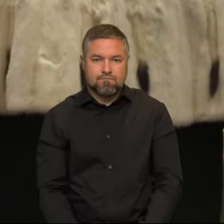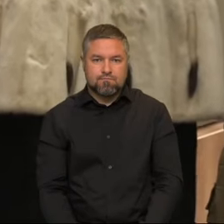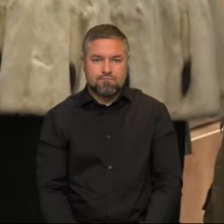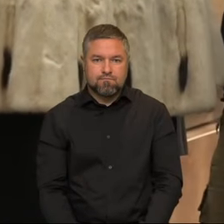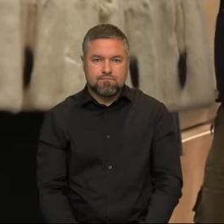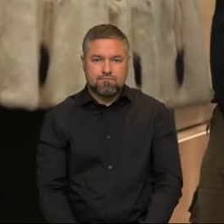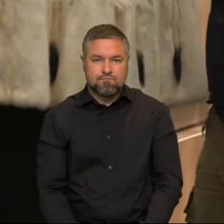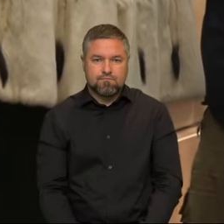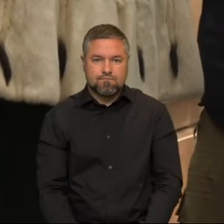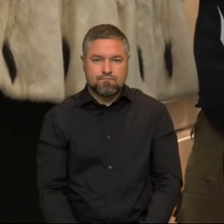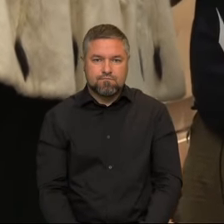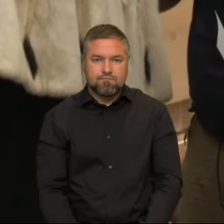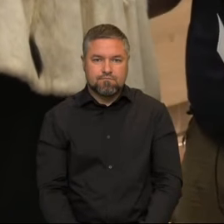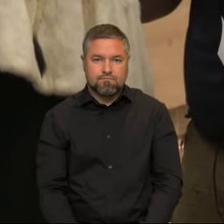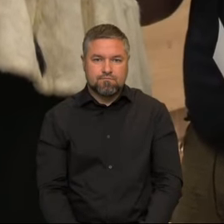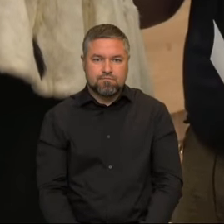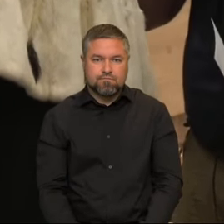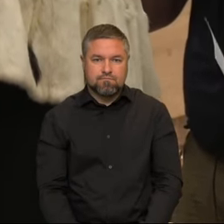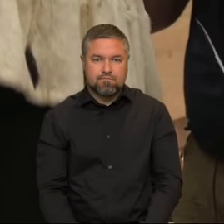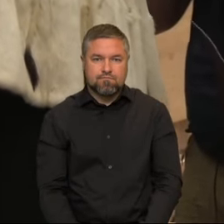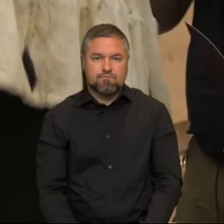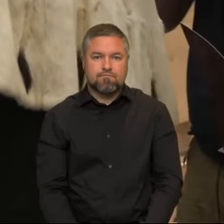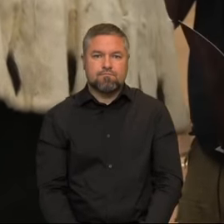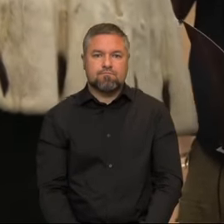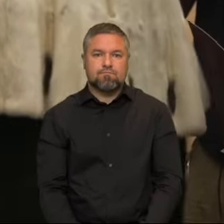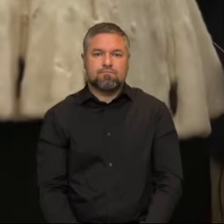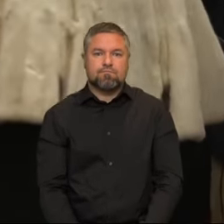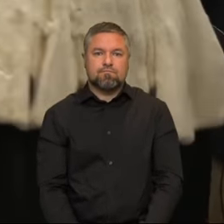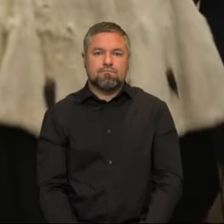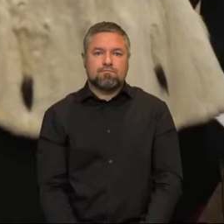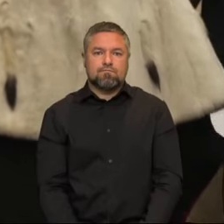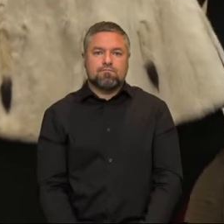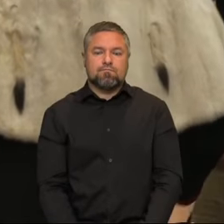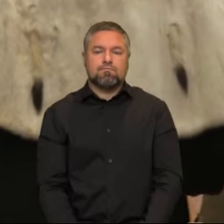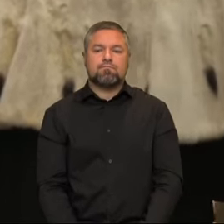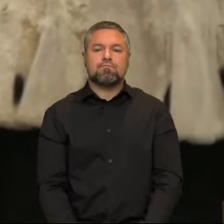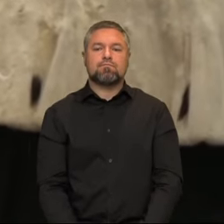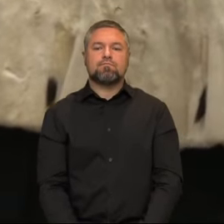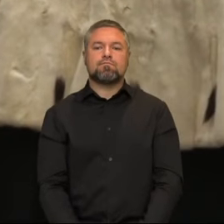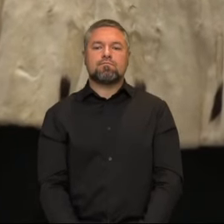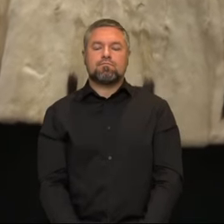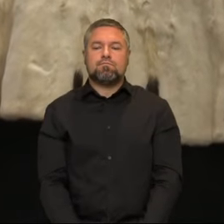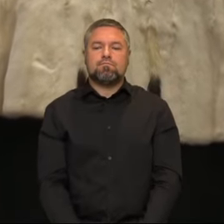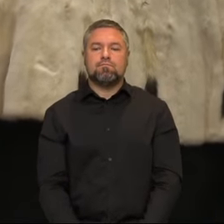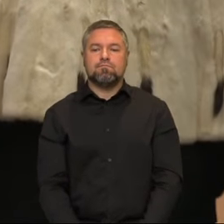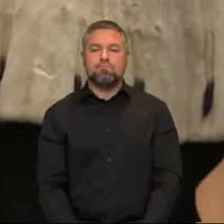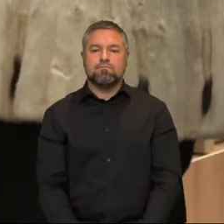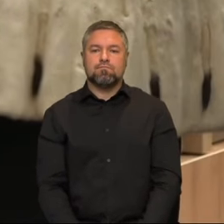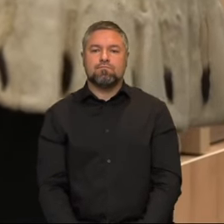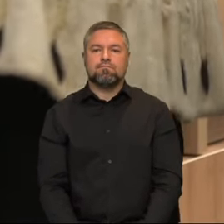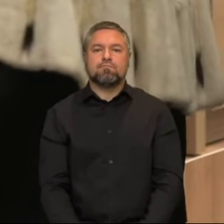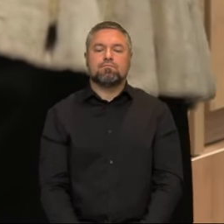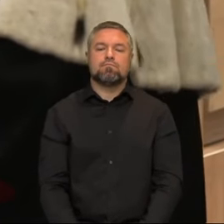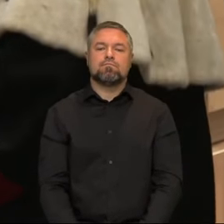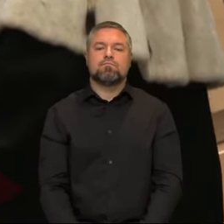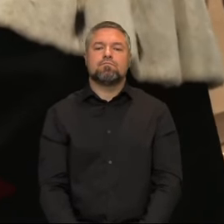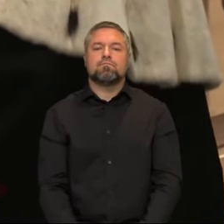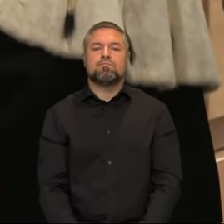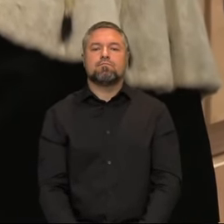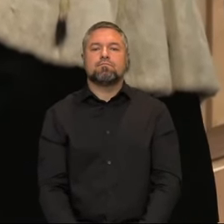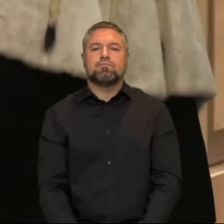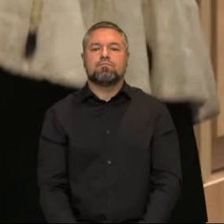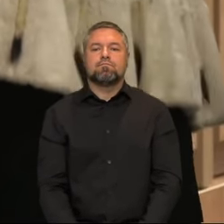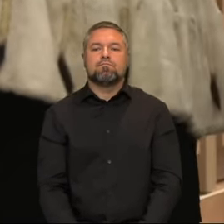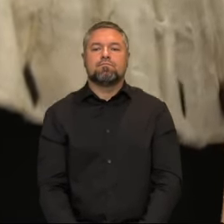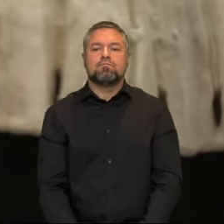Kapiński. Pan Mateusz. Gratuluję panu, że jest pan studentem Politechniki Łódzkiej. Jan Sarzała. Gratuluję panu, że jest